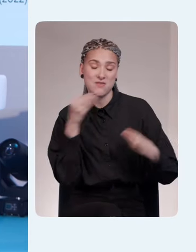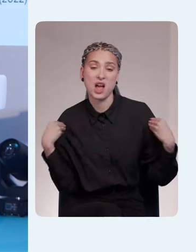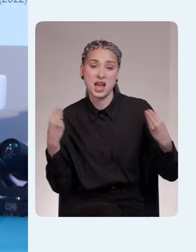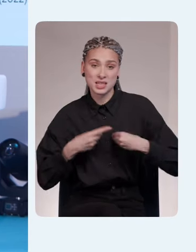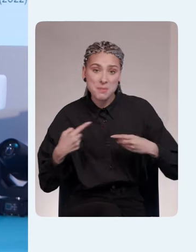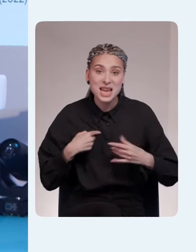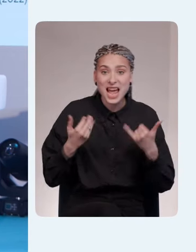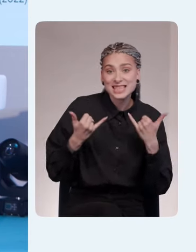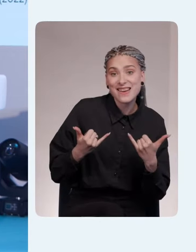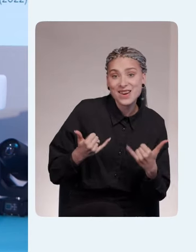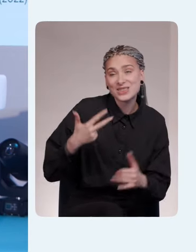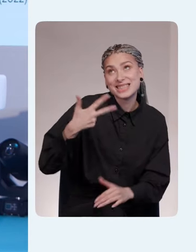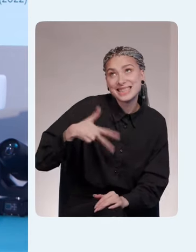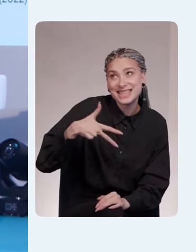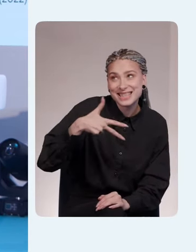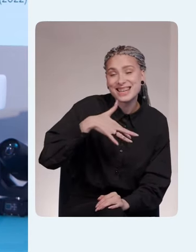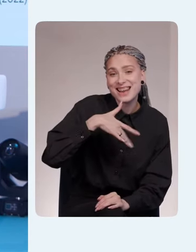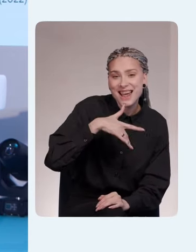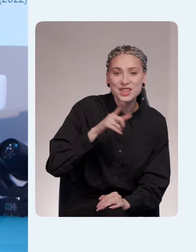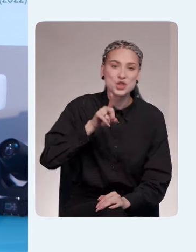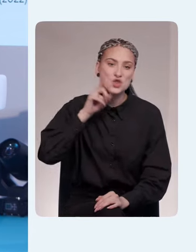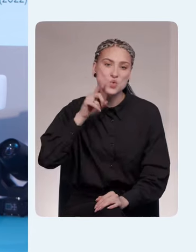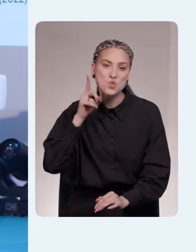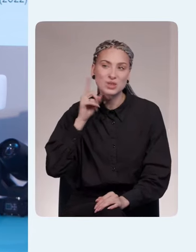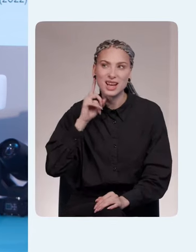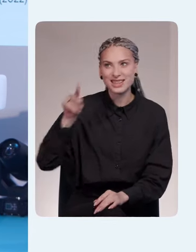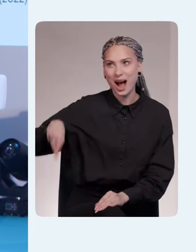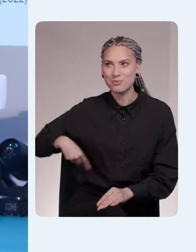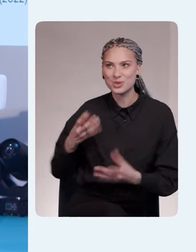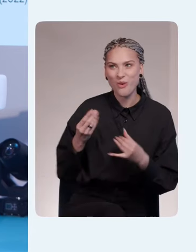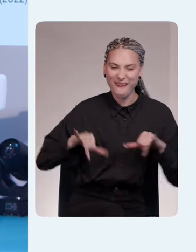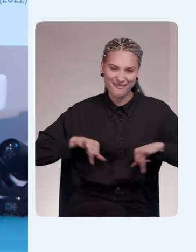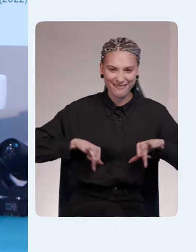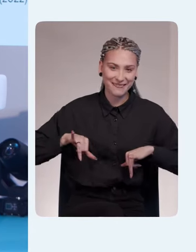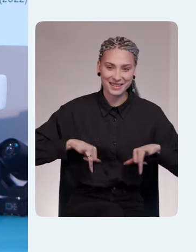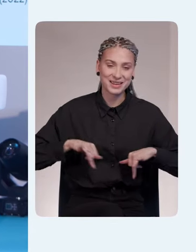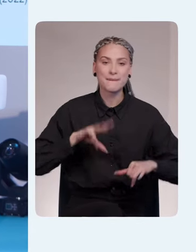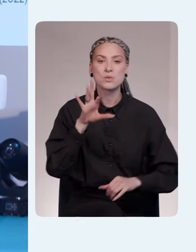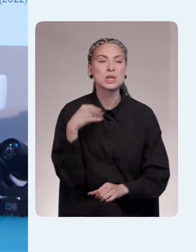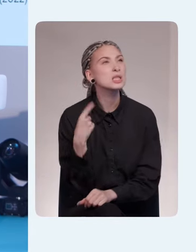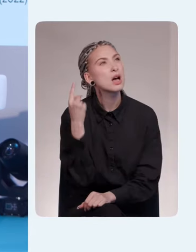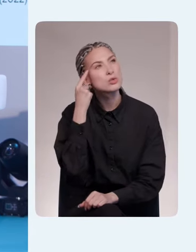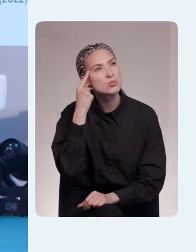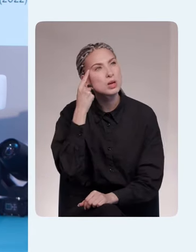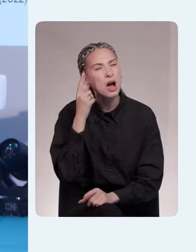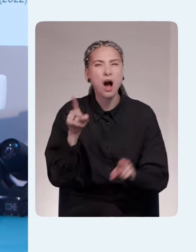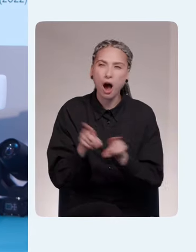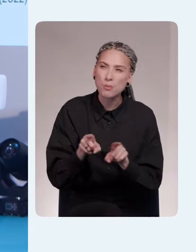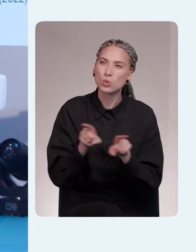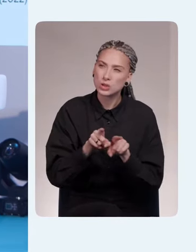сегодня 30 лет. Юность задница еще играла, я так вам скажу. Вот о чем я задумался, что как будто